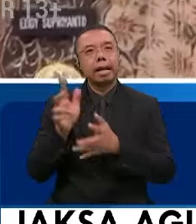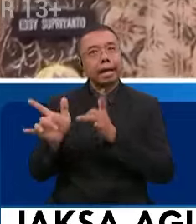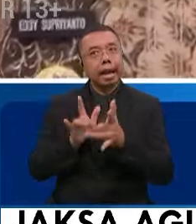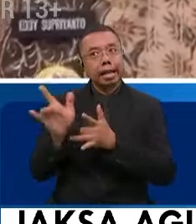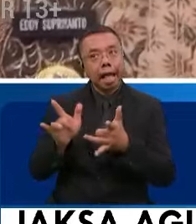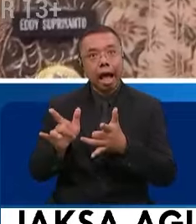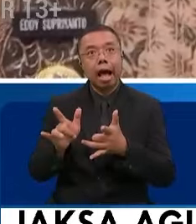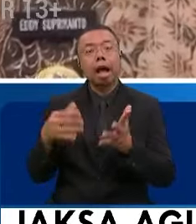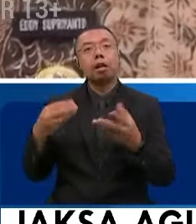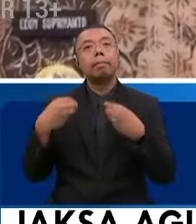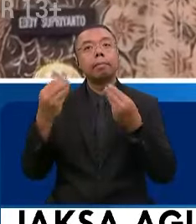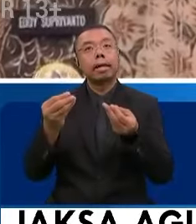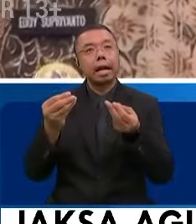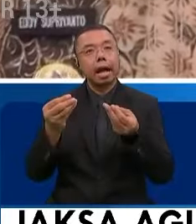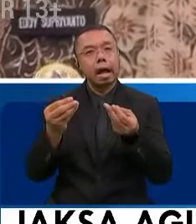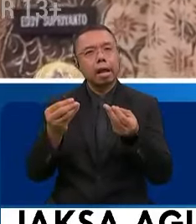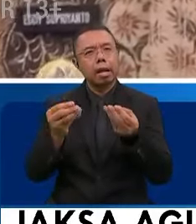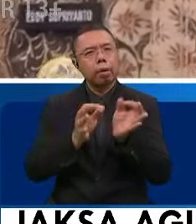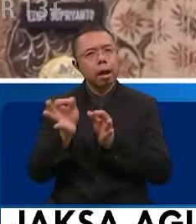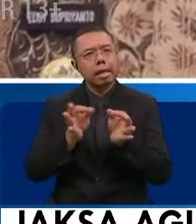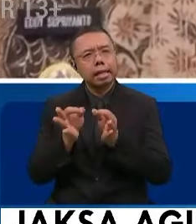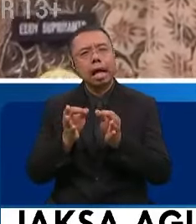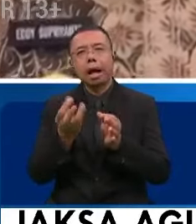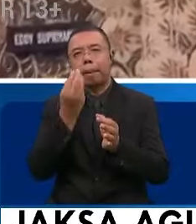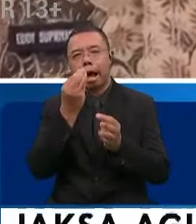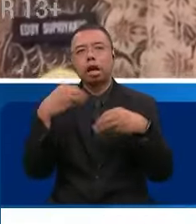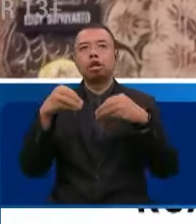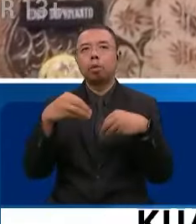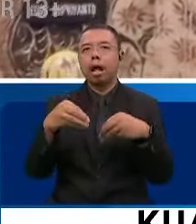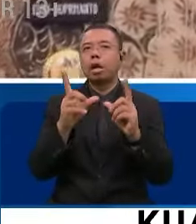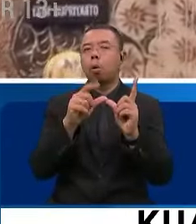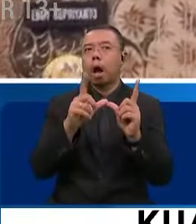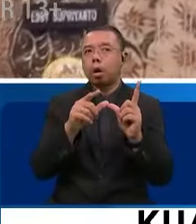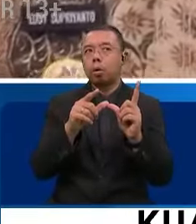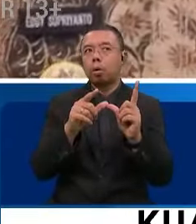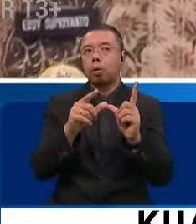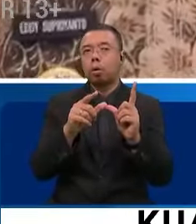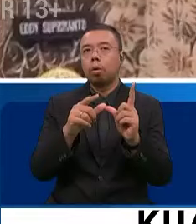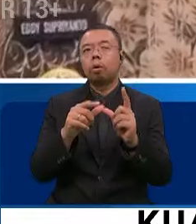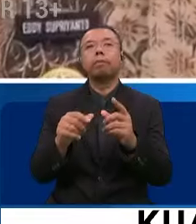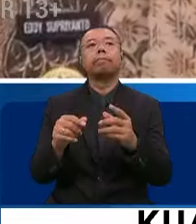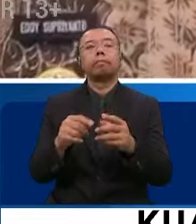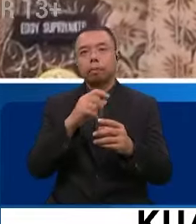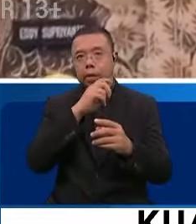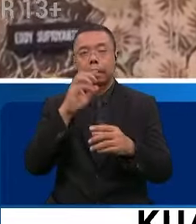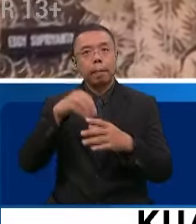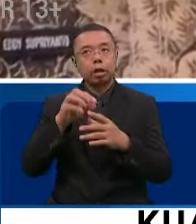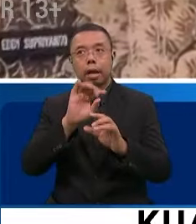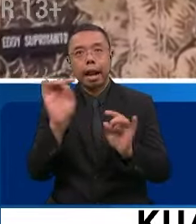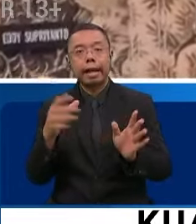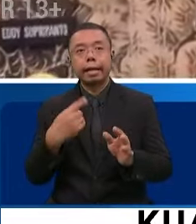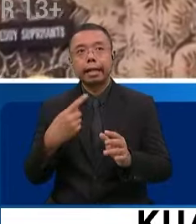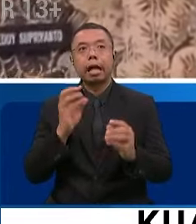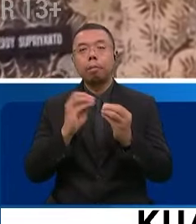yang menyediakan komoditas pangan yang dijual di warteg. Dan juga ada yang lain. Termasuk juga kita